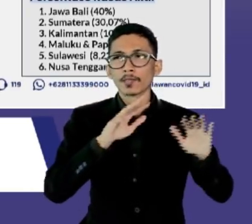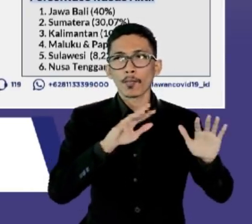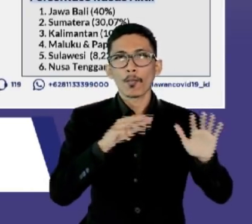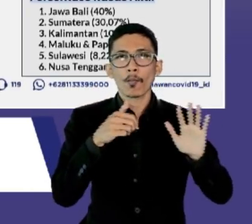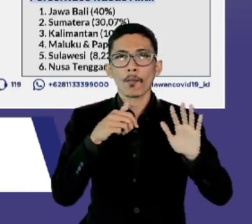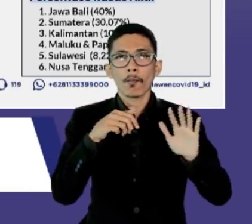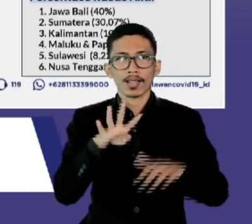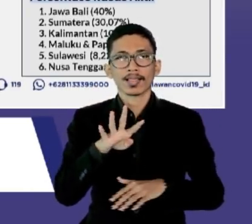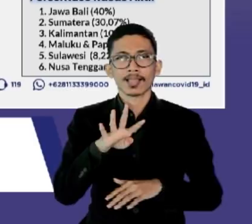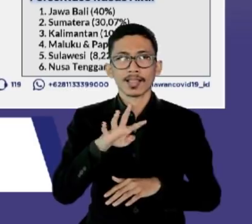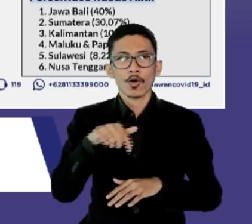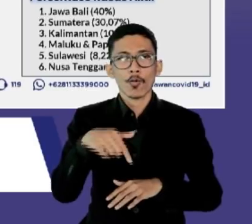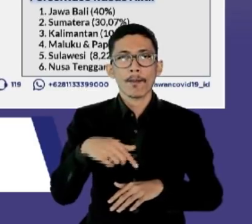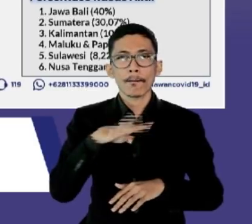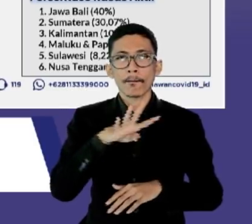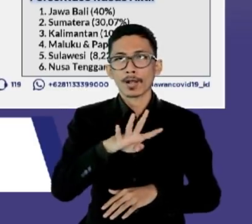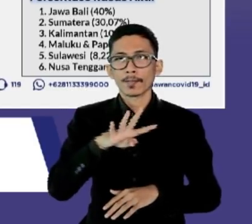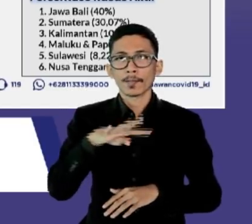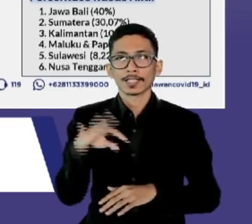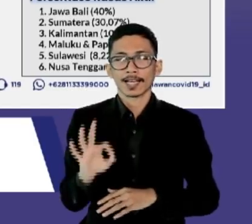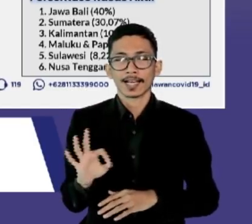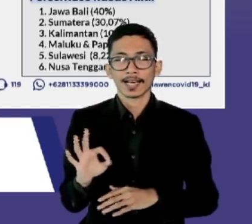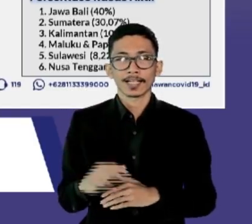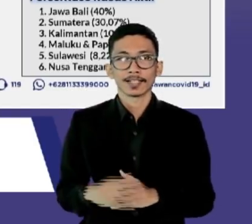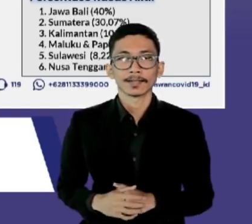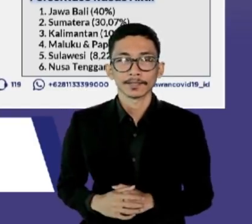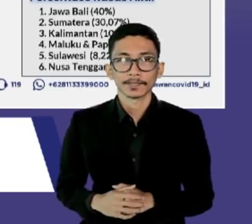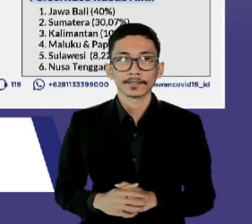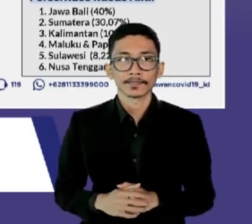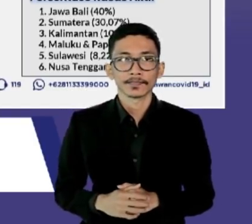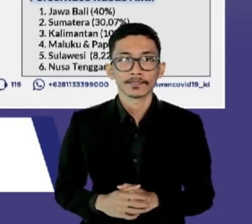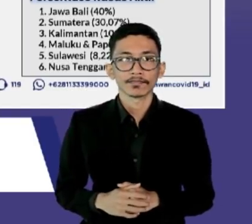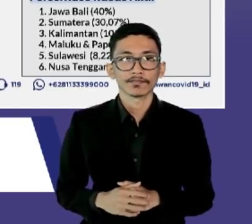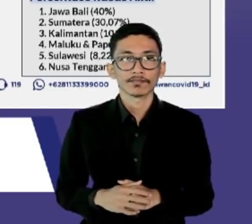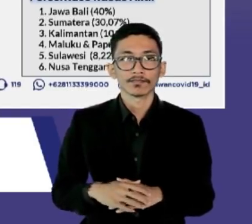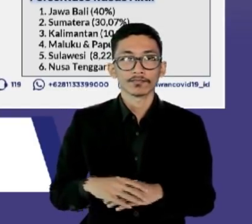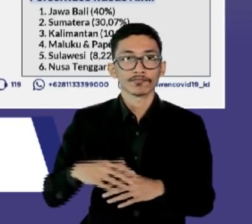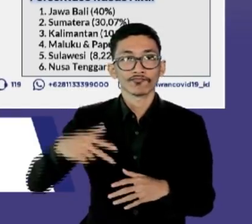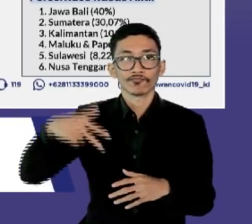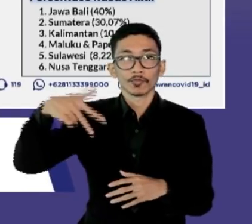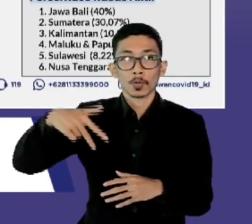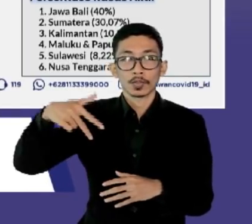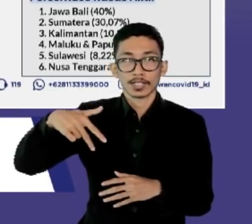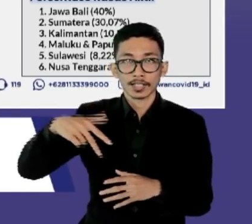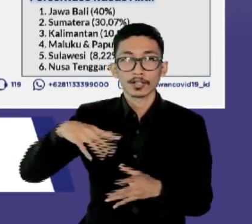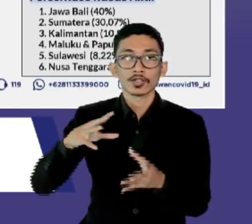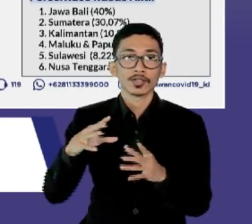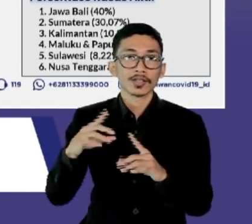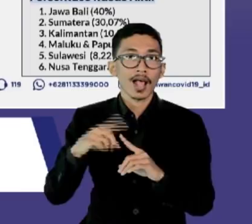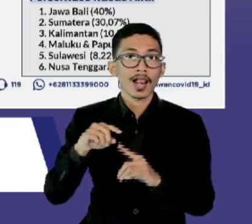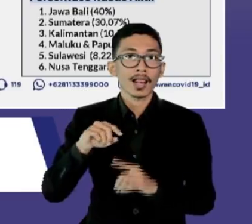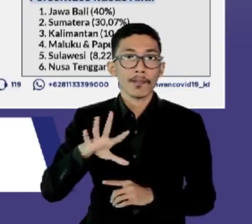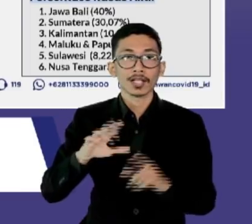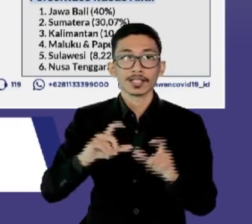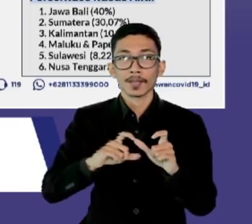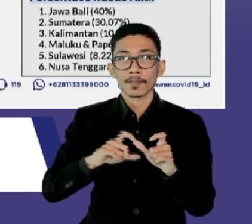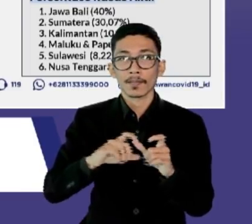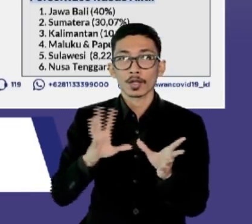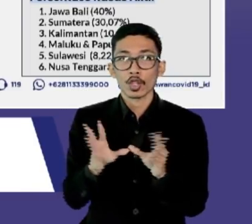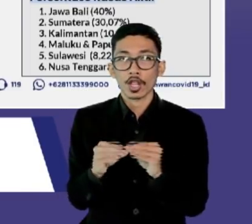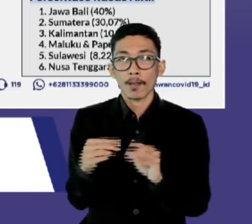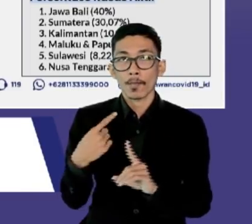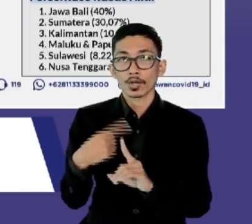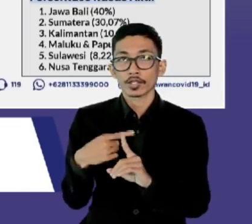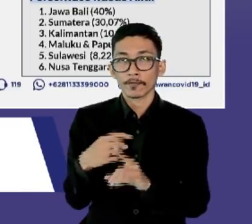64,45%. Keempat, pada Pulau Sulawesi, per 5 September, total kasus positif di Pulau